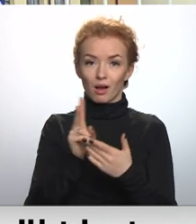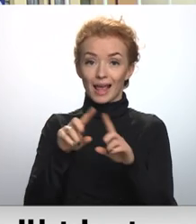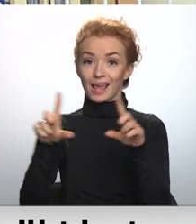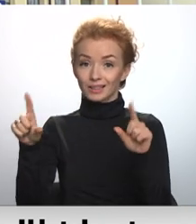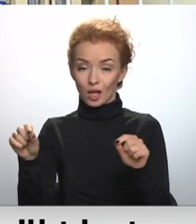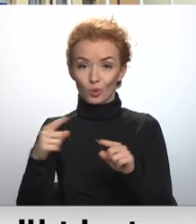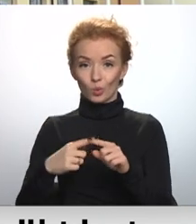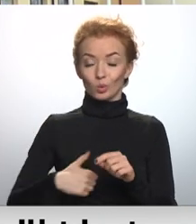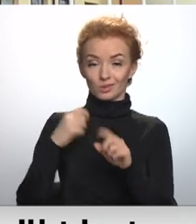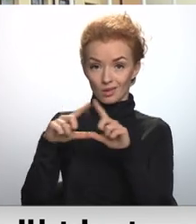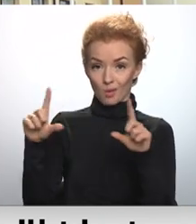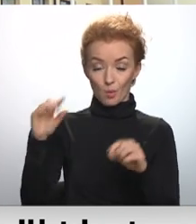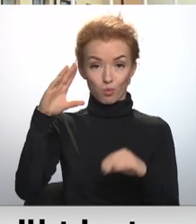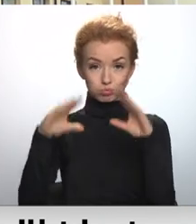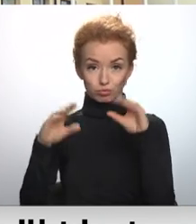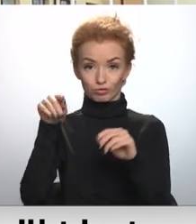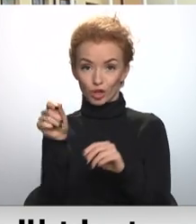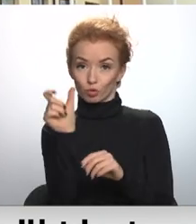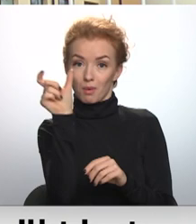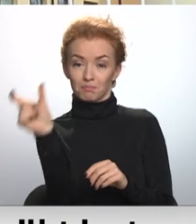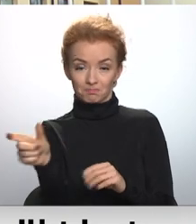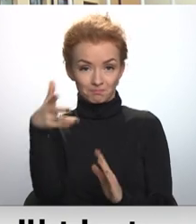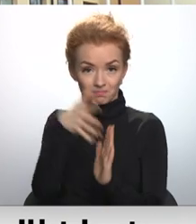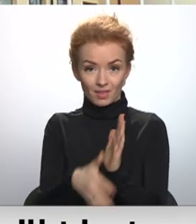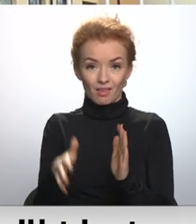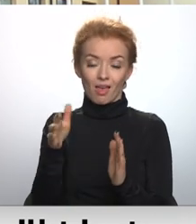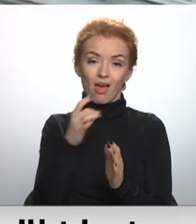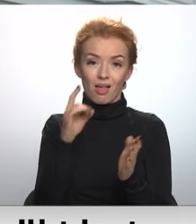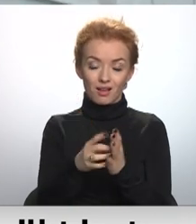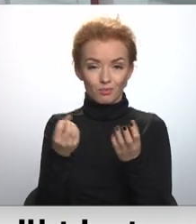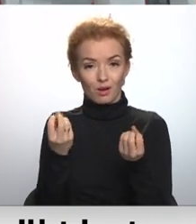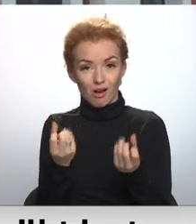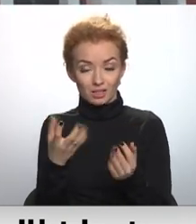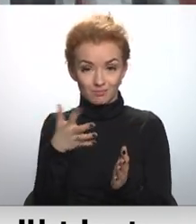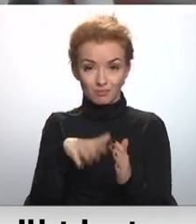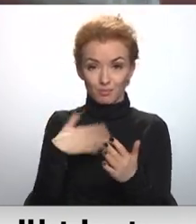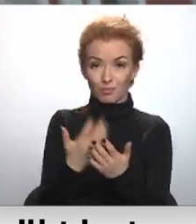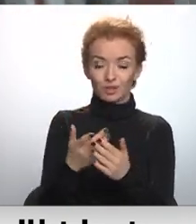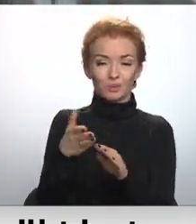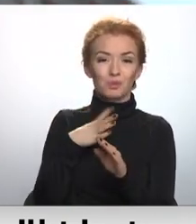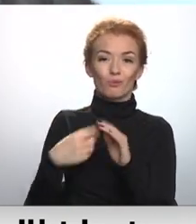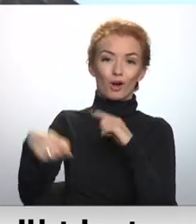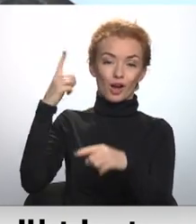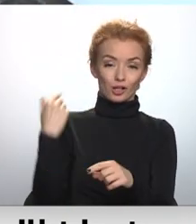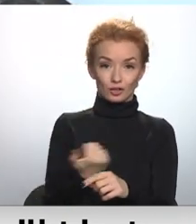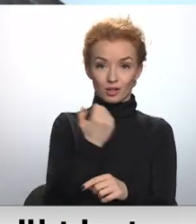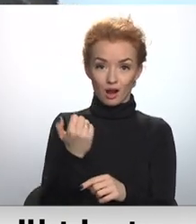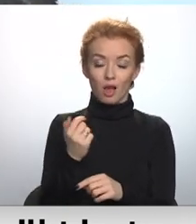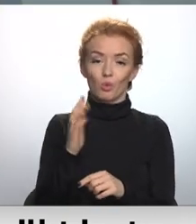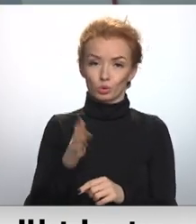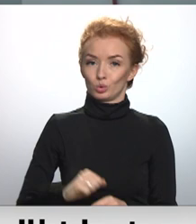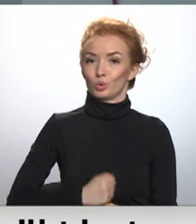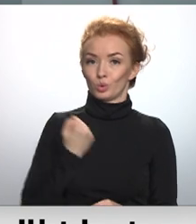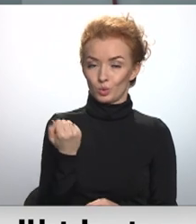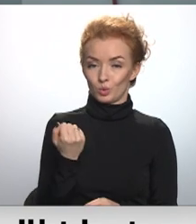uzņēmumiem, kuru budžetos paredzēta konkrēta summa patērēto energoresursu apmaksē ņemot par pamatu iepriekšējo gadu, varētu klāties